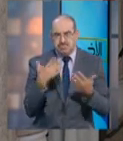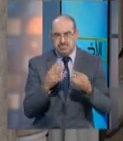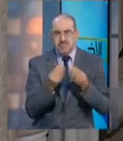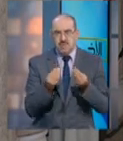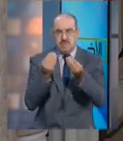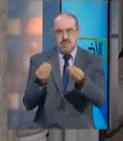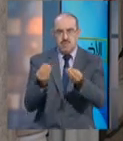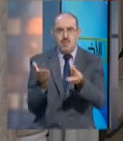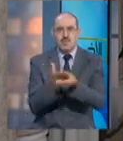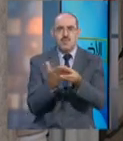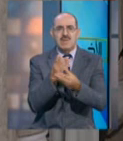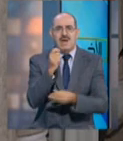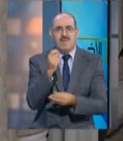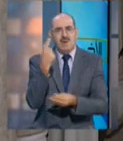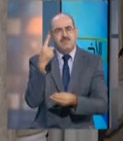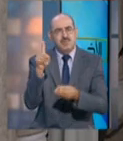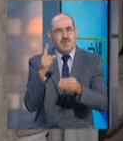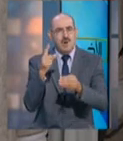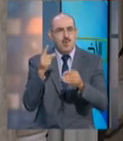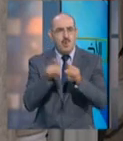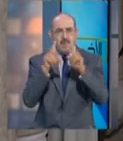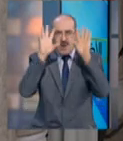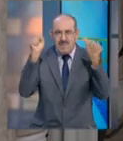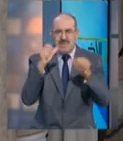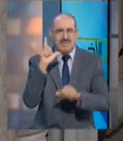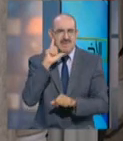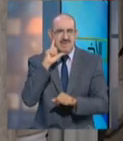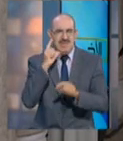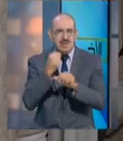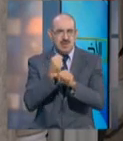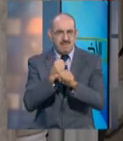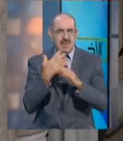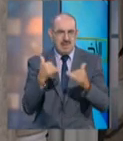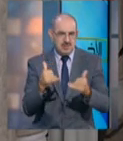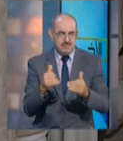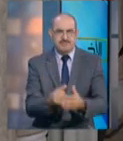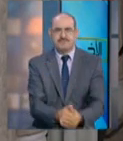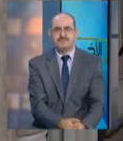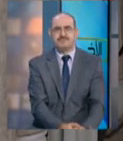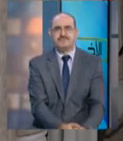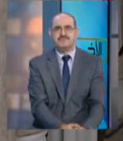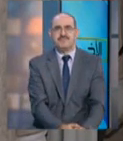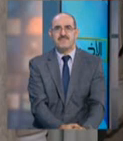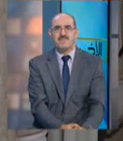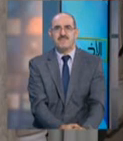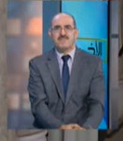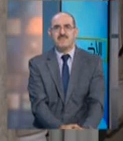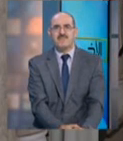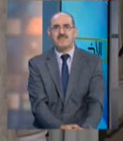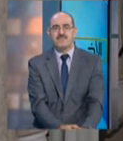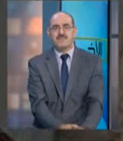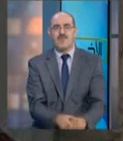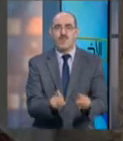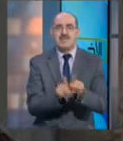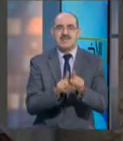الأوراق الاعتماد لسفير ليبيا مفوض فوق العادة لدى الجمهورية الجزائرية الديمقراطية الشعبية